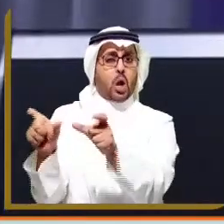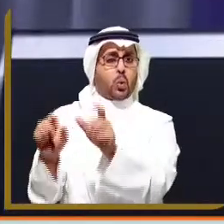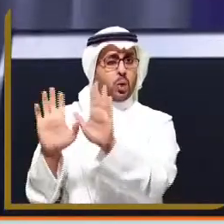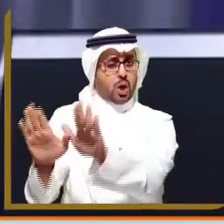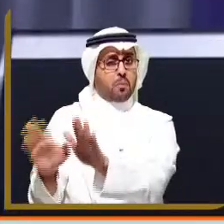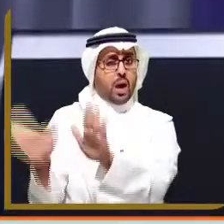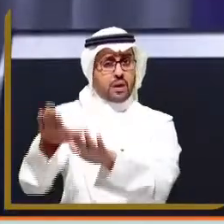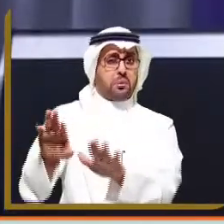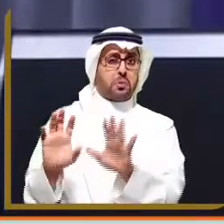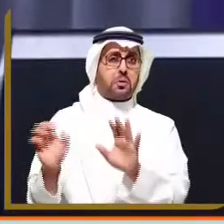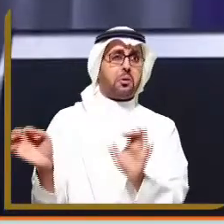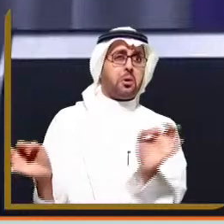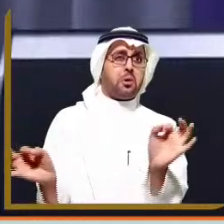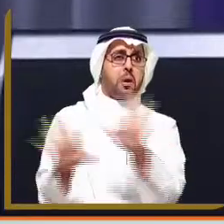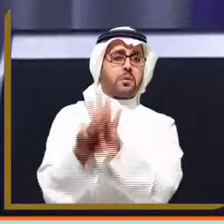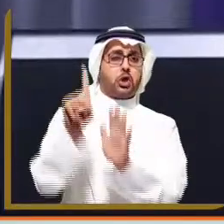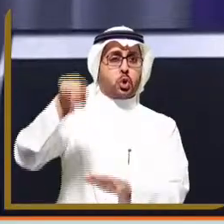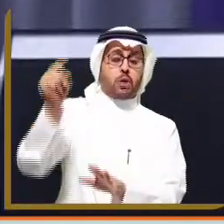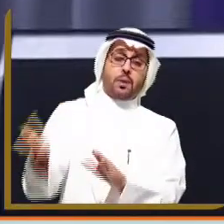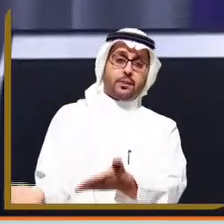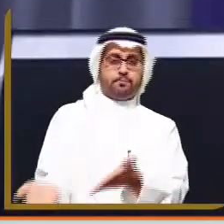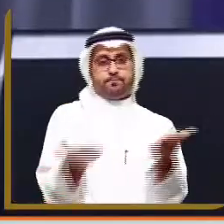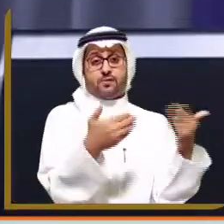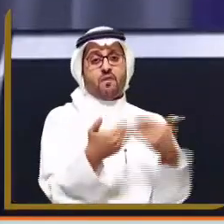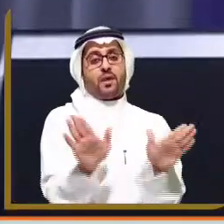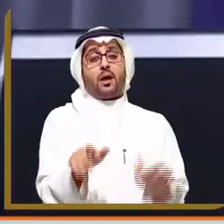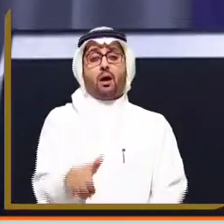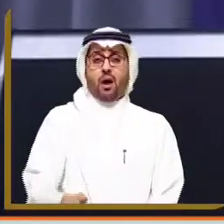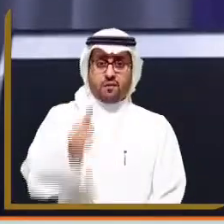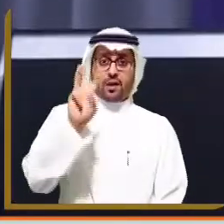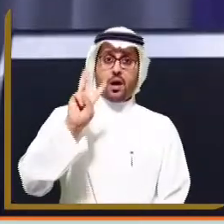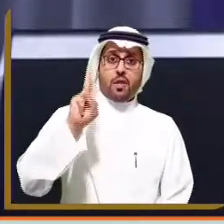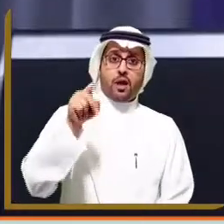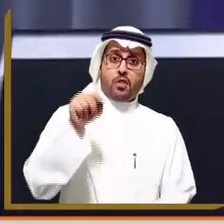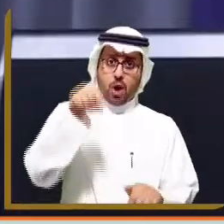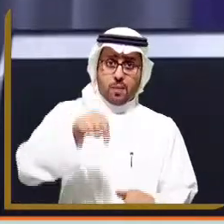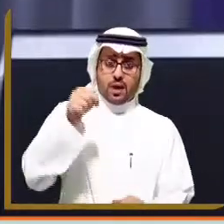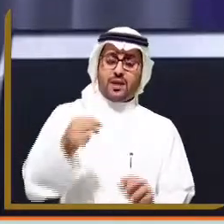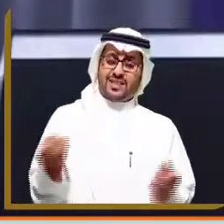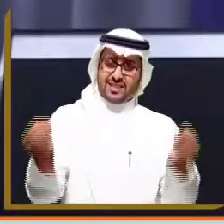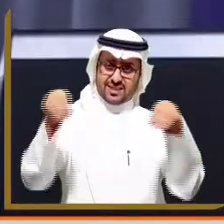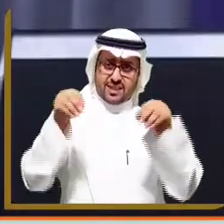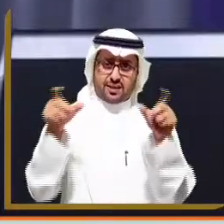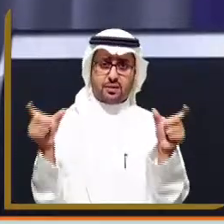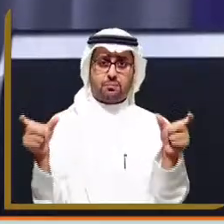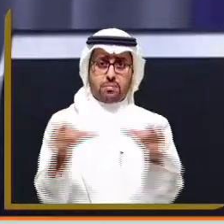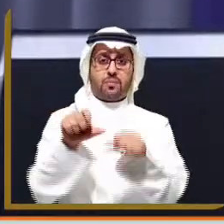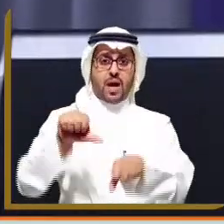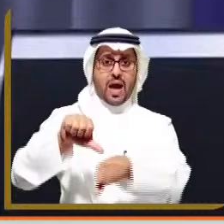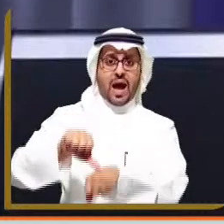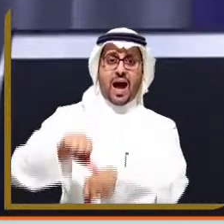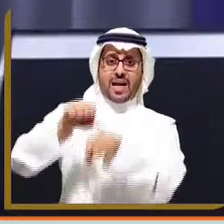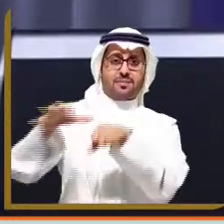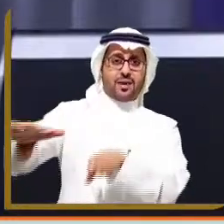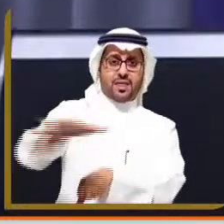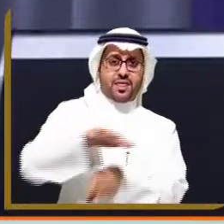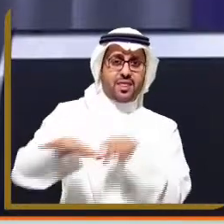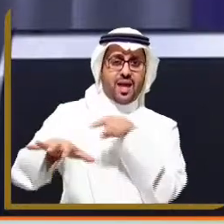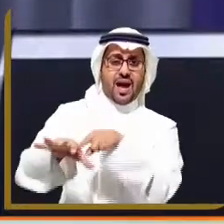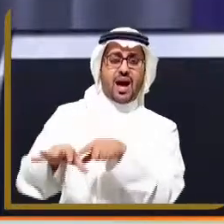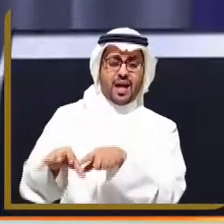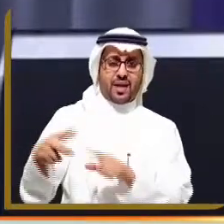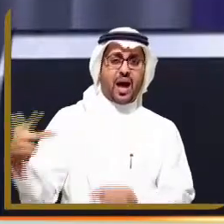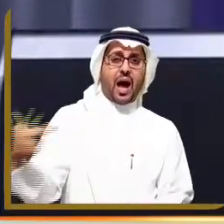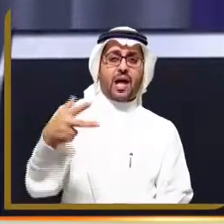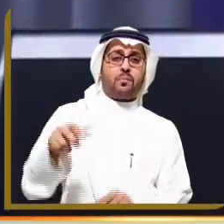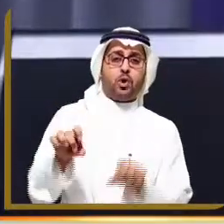التي تتخذ فيها إجراءات العزل العام في ولاية استراليا الغربية. وطلبت السلطات من سكان العاصمة بيرث ومنطقة بيل